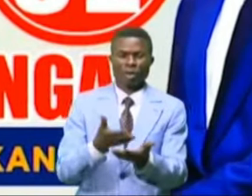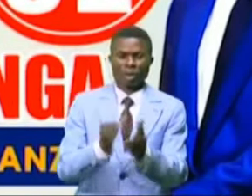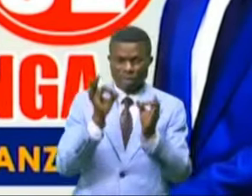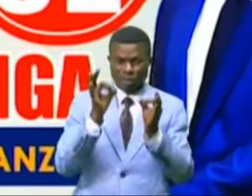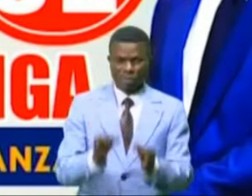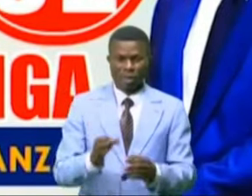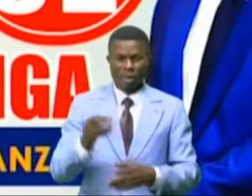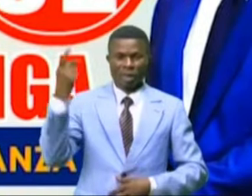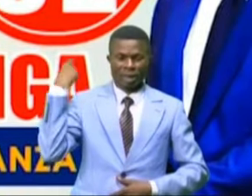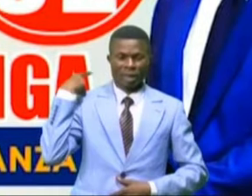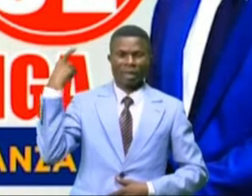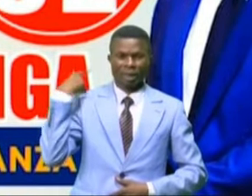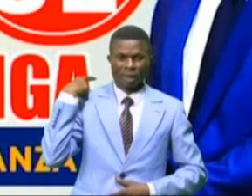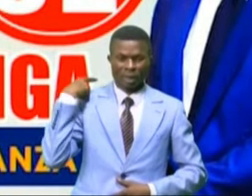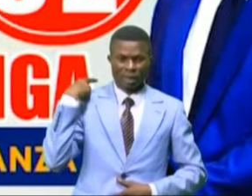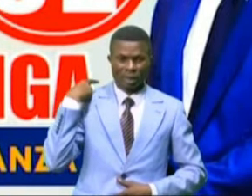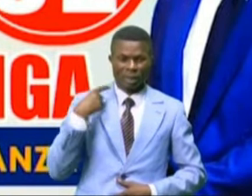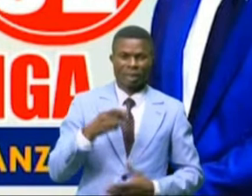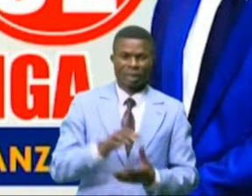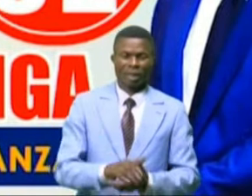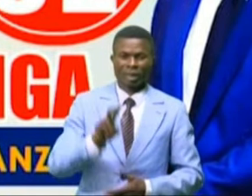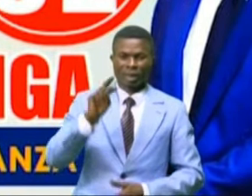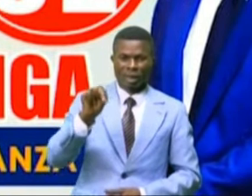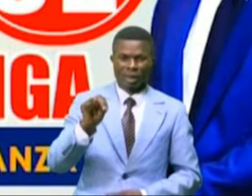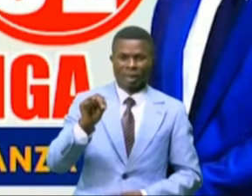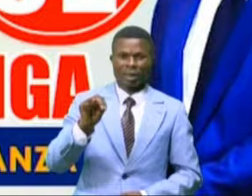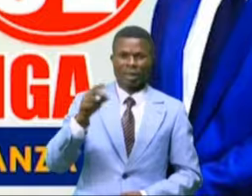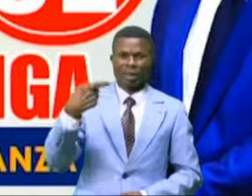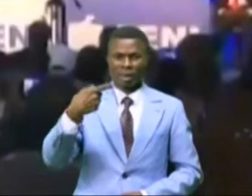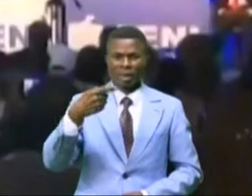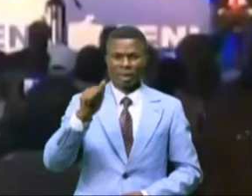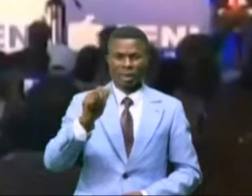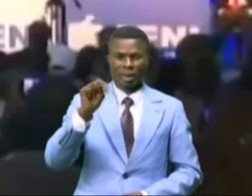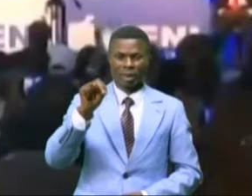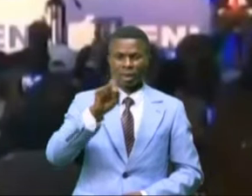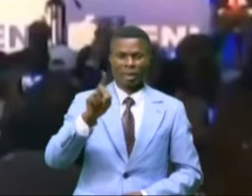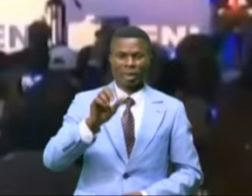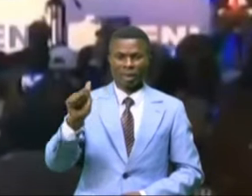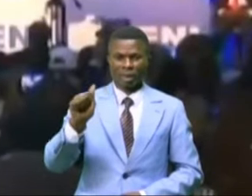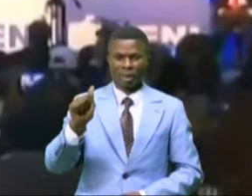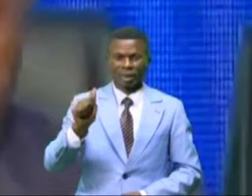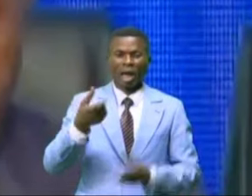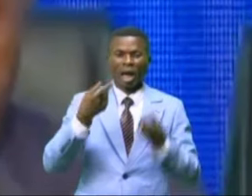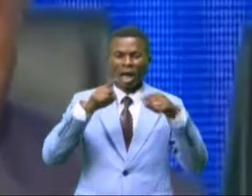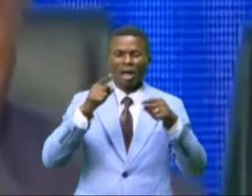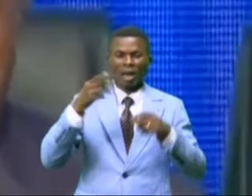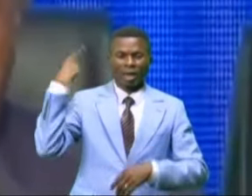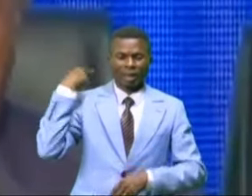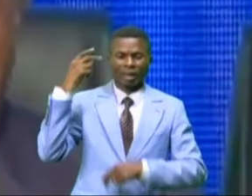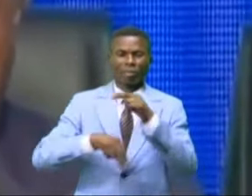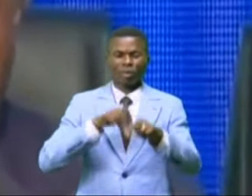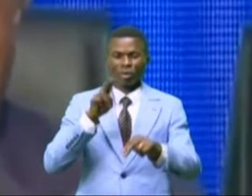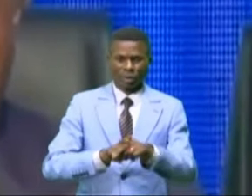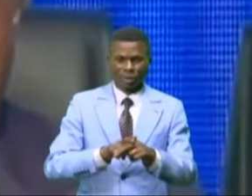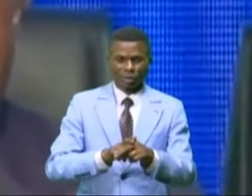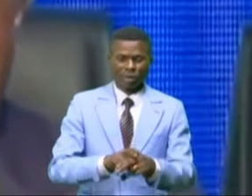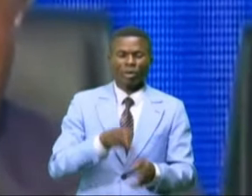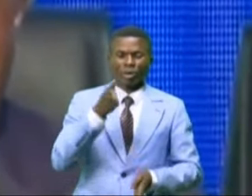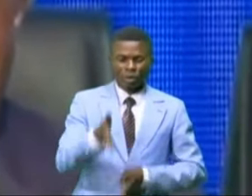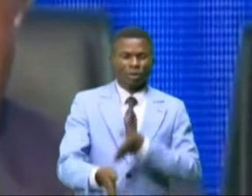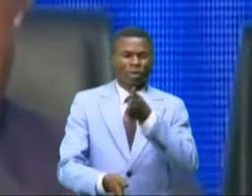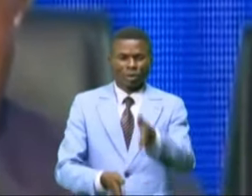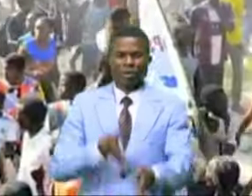de l'honorable Linyonganza Nyalembe Geline, proclamée par la CENI députée nationale. La marche a connu